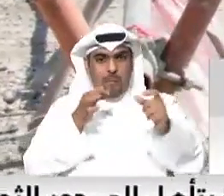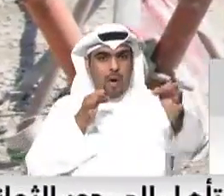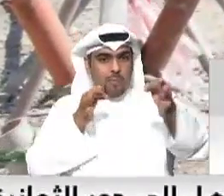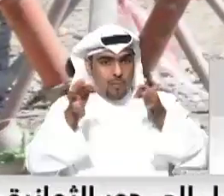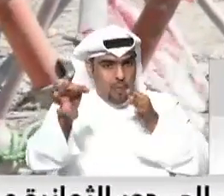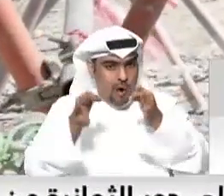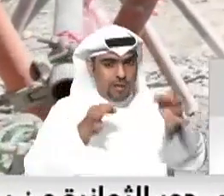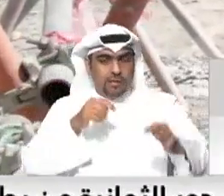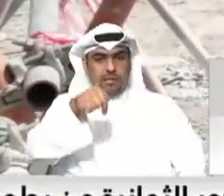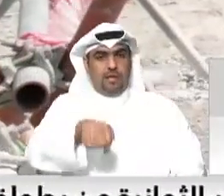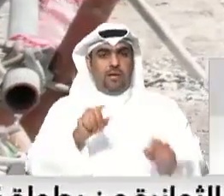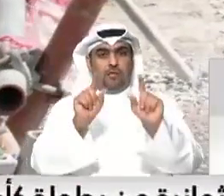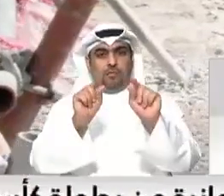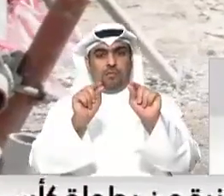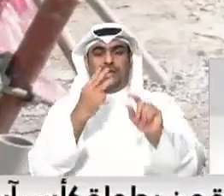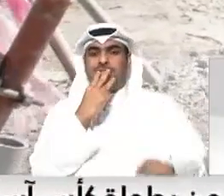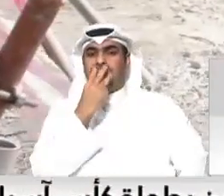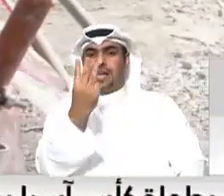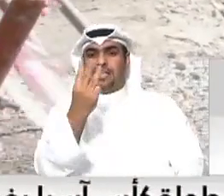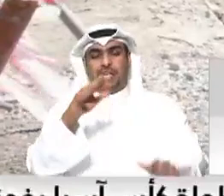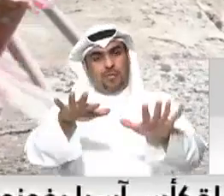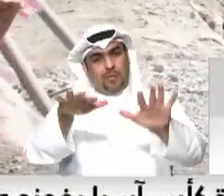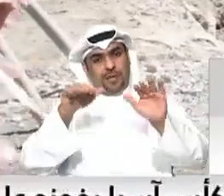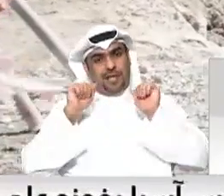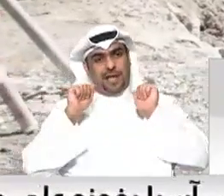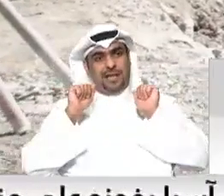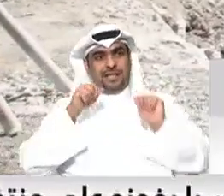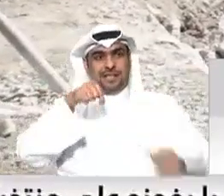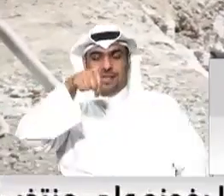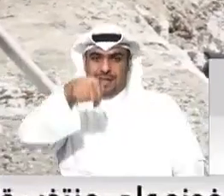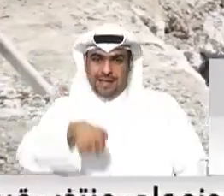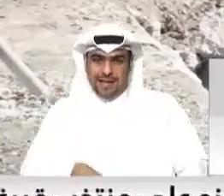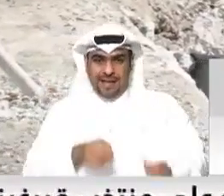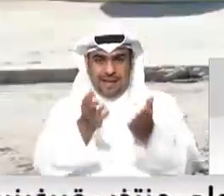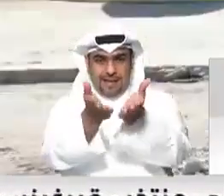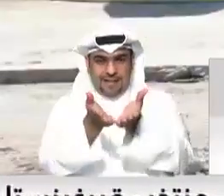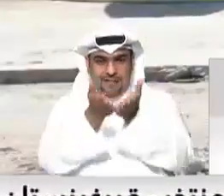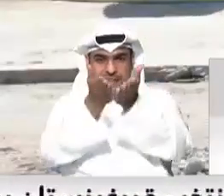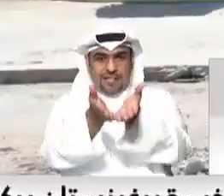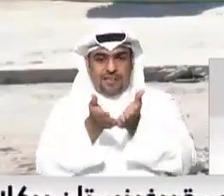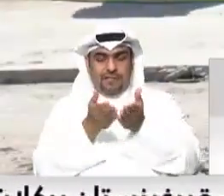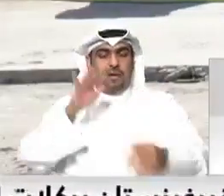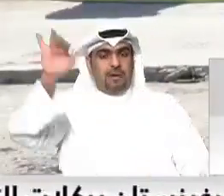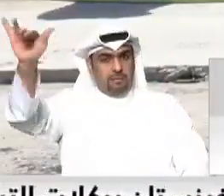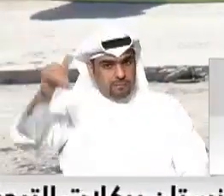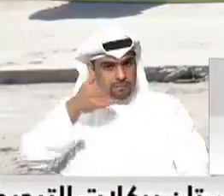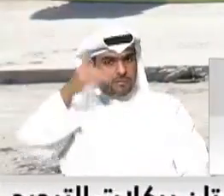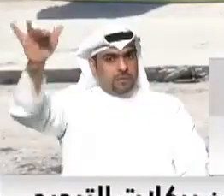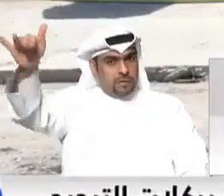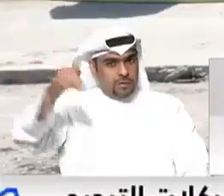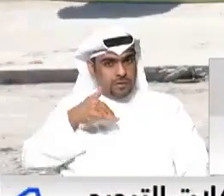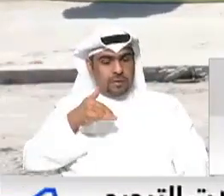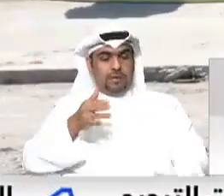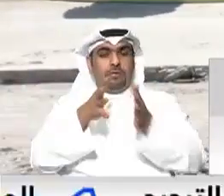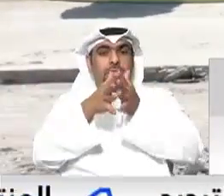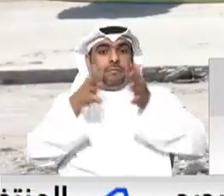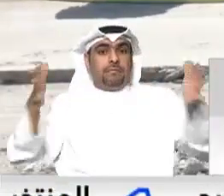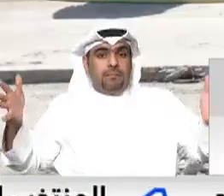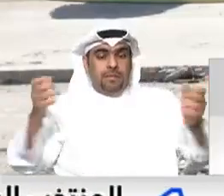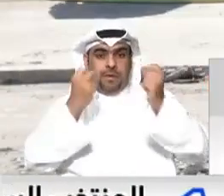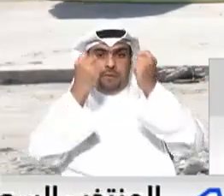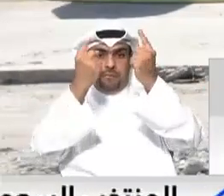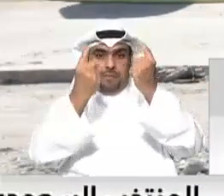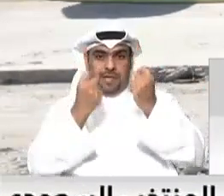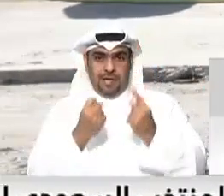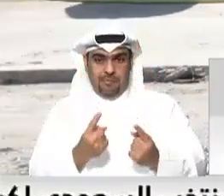ويشمل المشروع ايضا زياده استقبال الميناء لعدد اكبر من السفن على مدار العام مما ينعكس ايجابيا على حركه